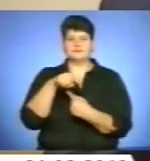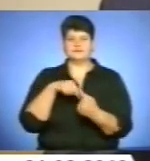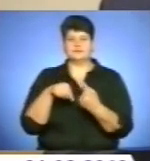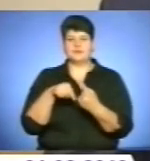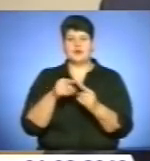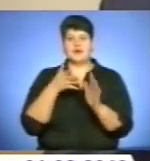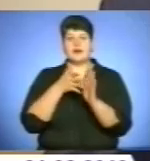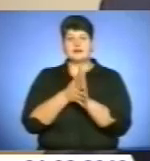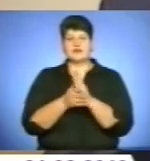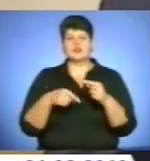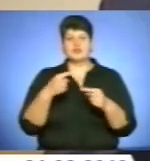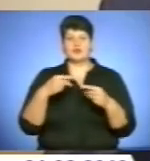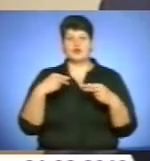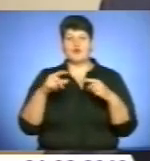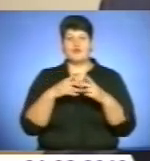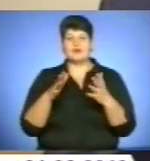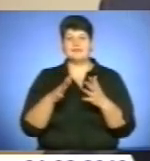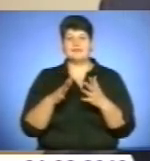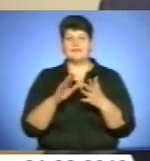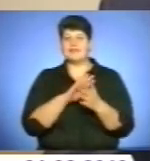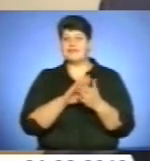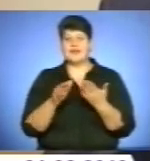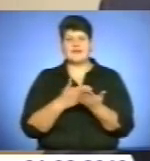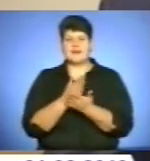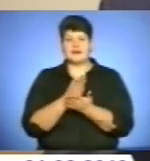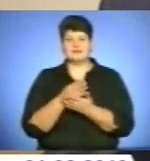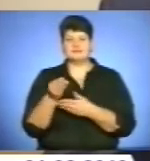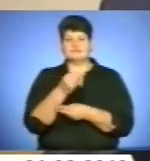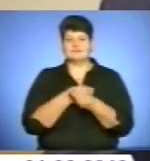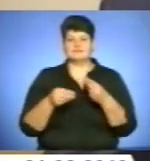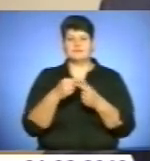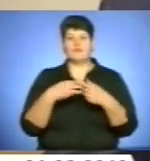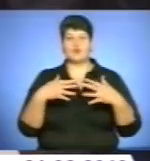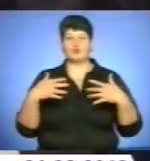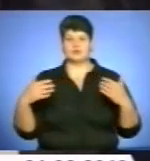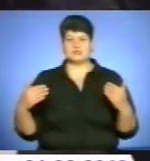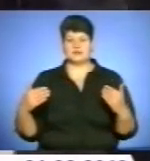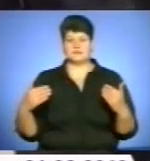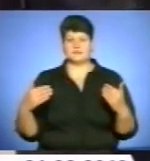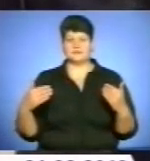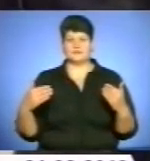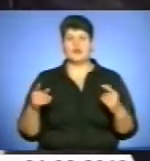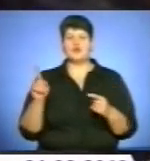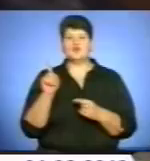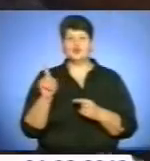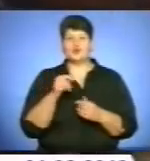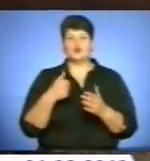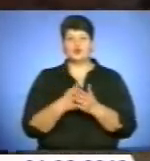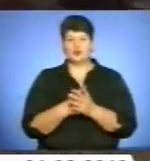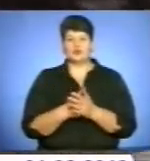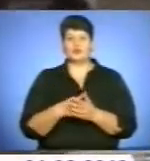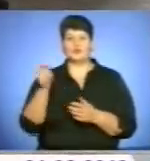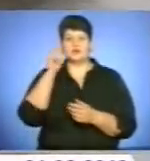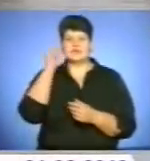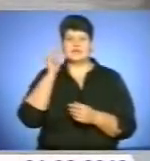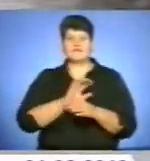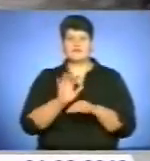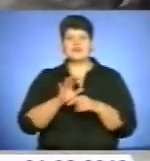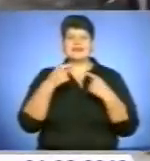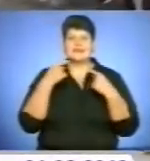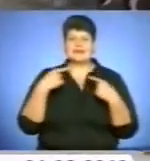торгову мережу неякісної фальсифікованої продукції. Що ж до вітчизняних виробників, в них інша